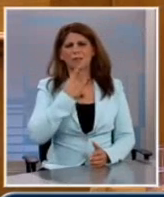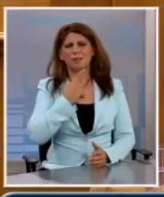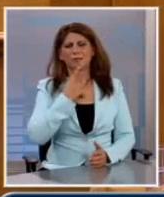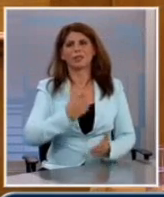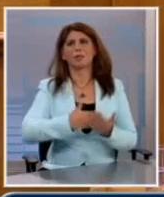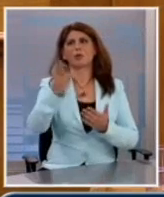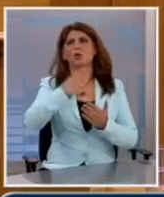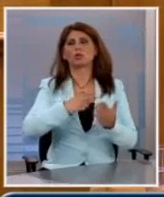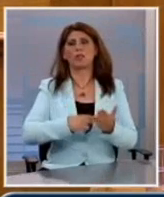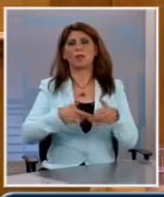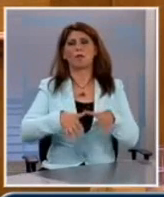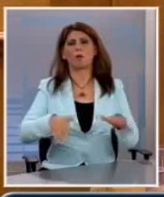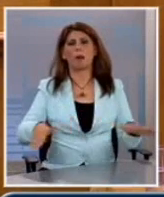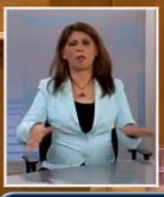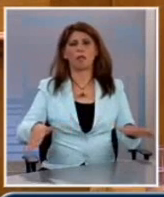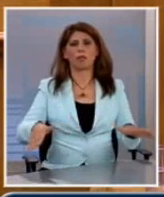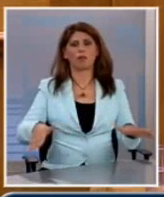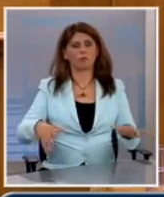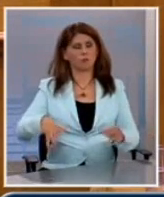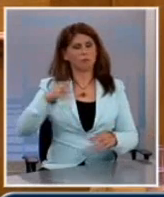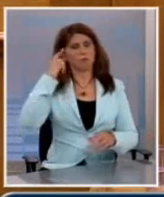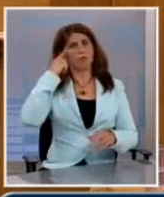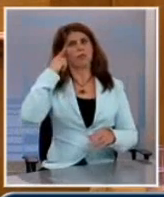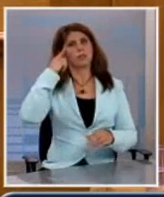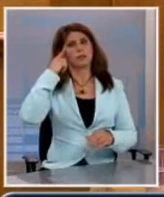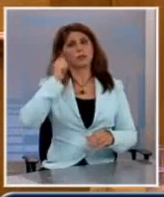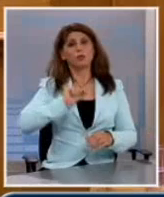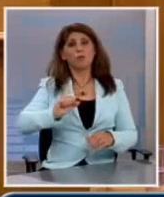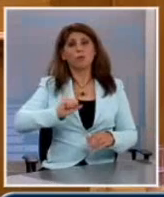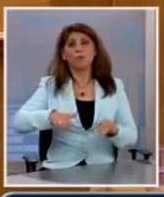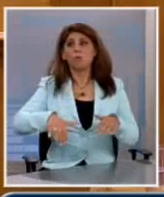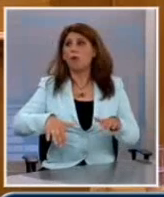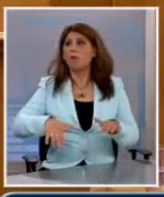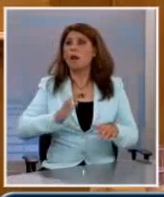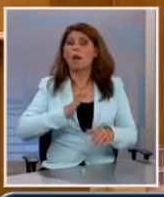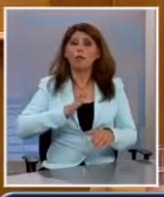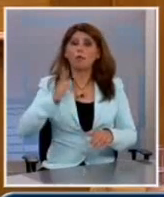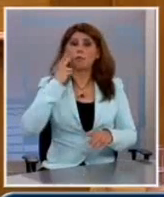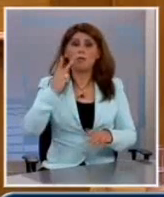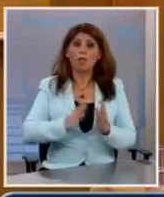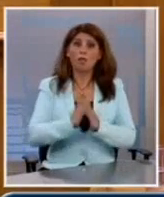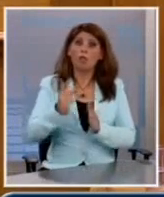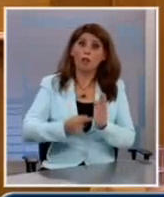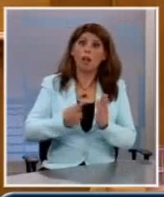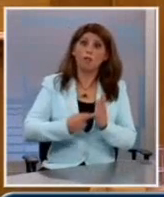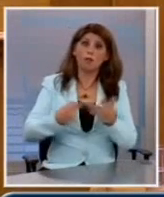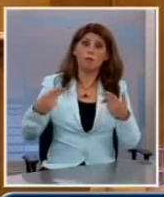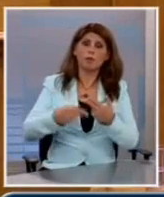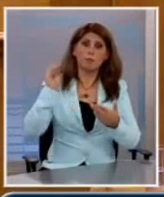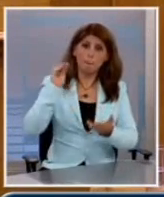της προπαγάνδας έχει περάσει εντύπωση στους φοβισμένους ανθρώπους που έχουν δει 12 περικοπές ότι έρχεται κι